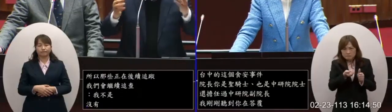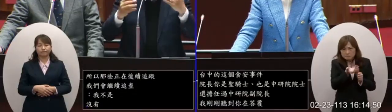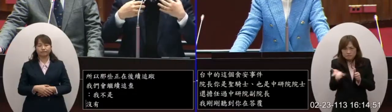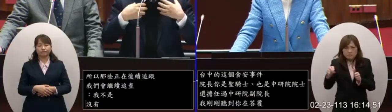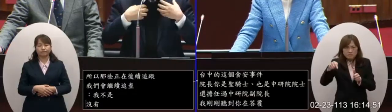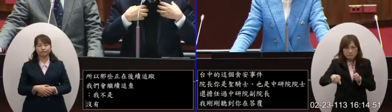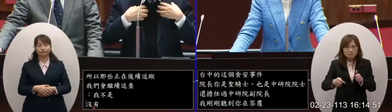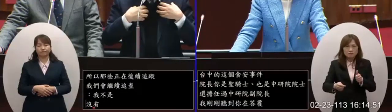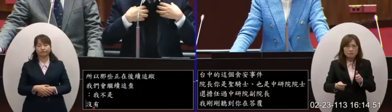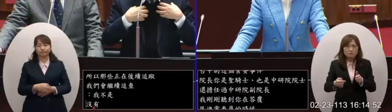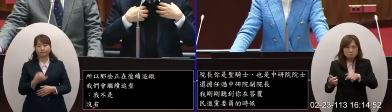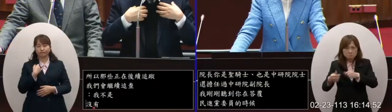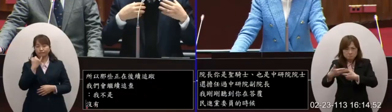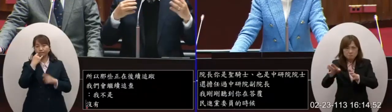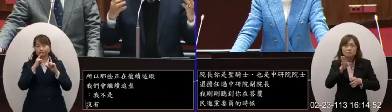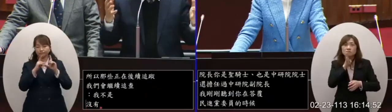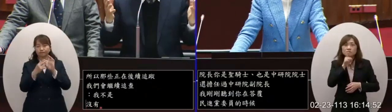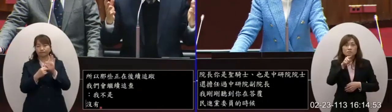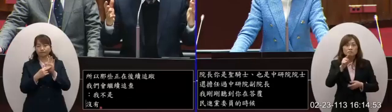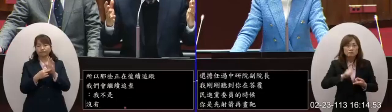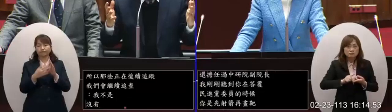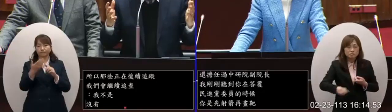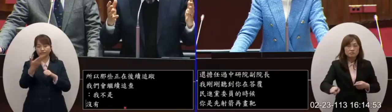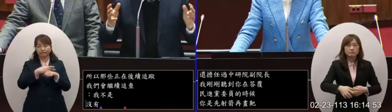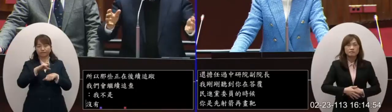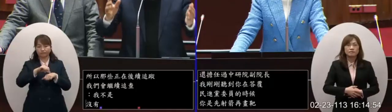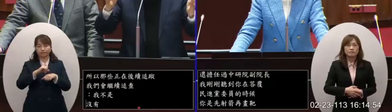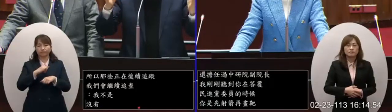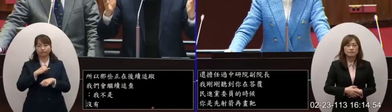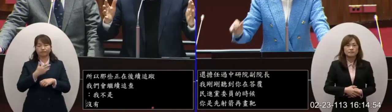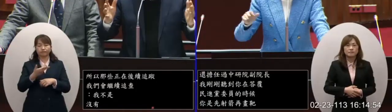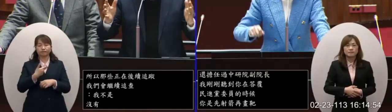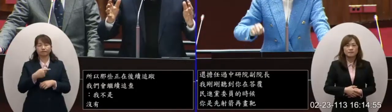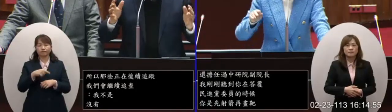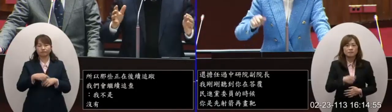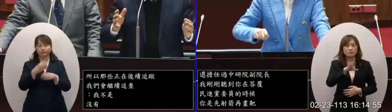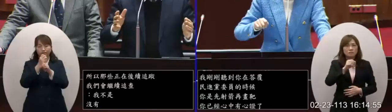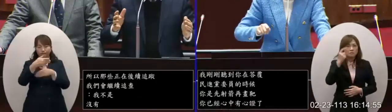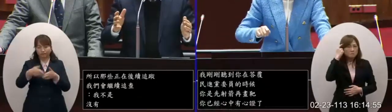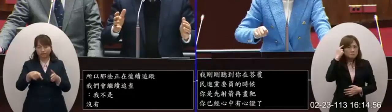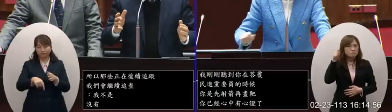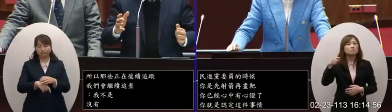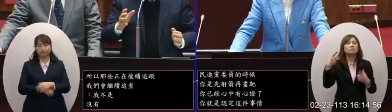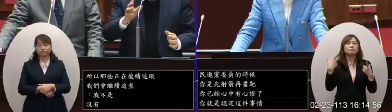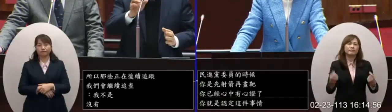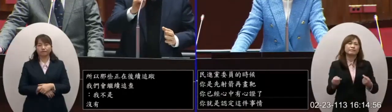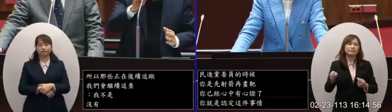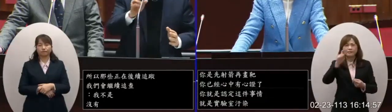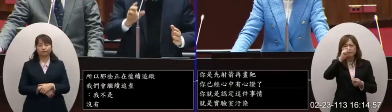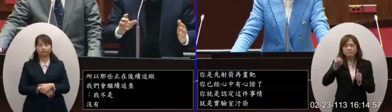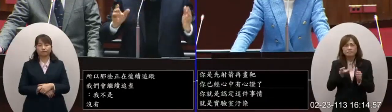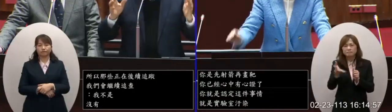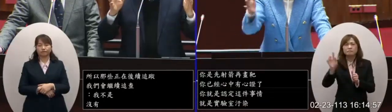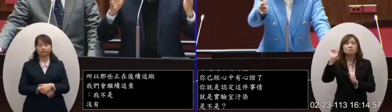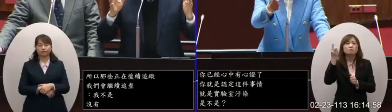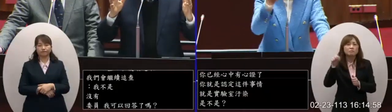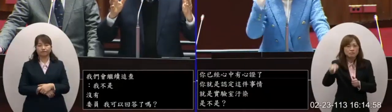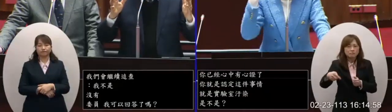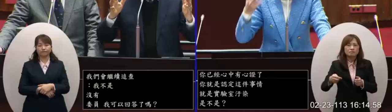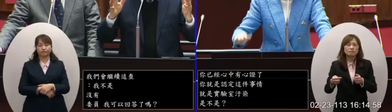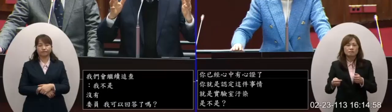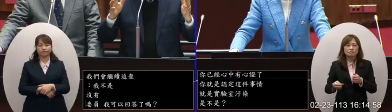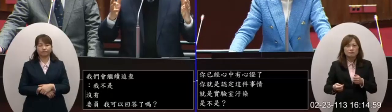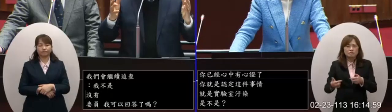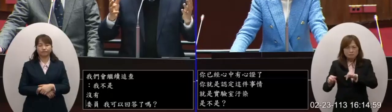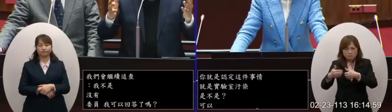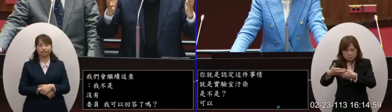我委员可以，我可以回答了， 可以 给我完整的时间哈。 你有没有认定这是实验室污染？是不是？你刚刚的答案